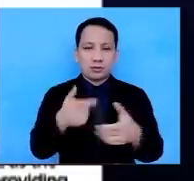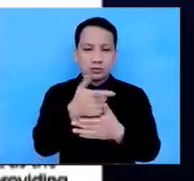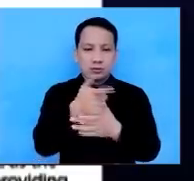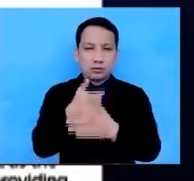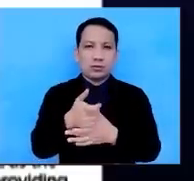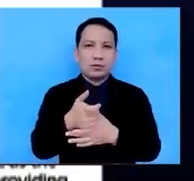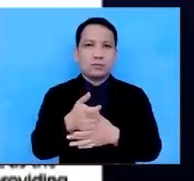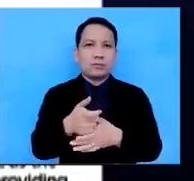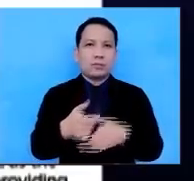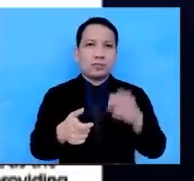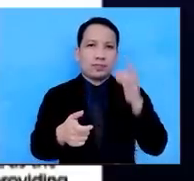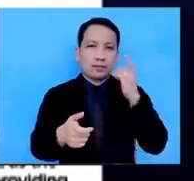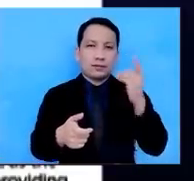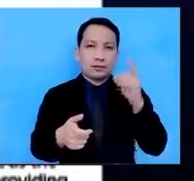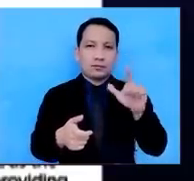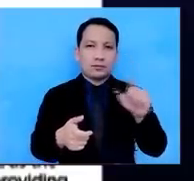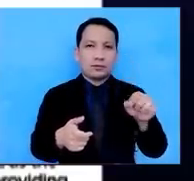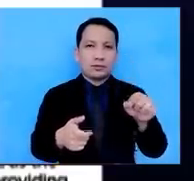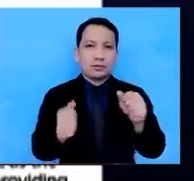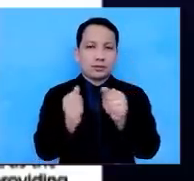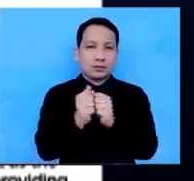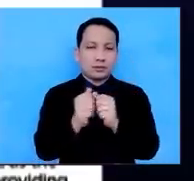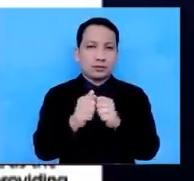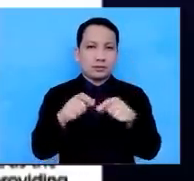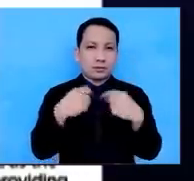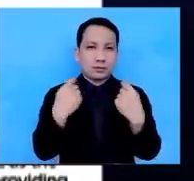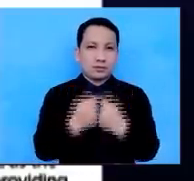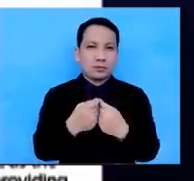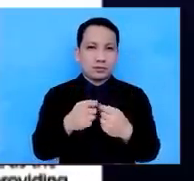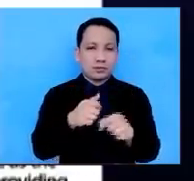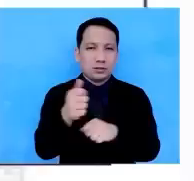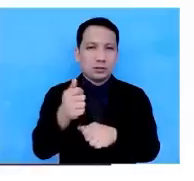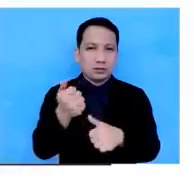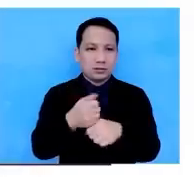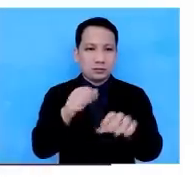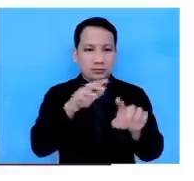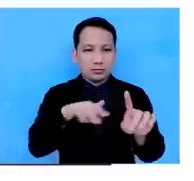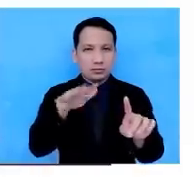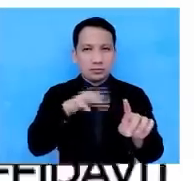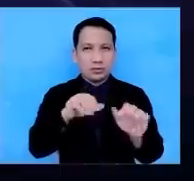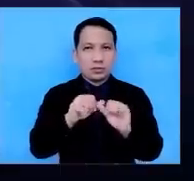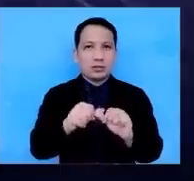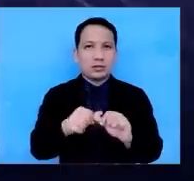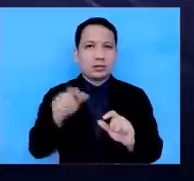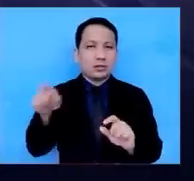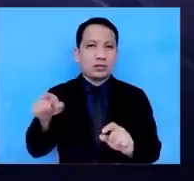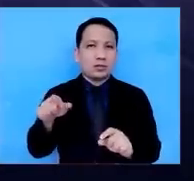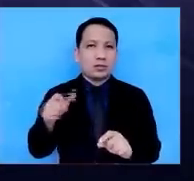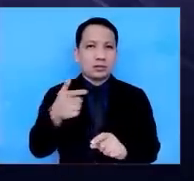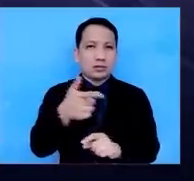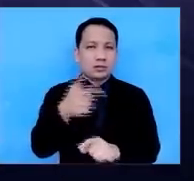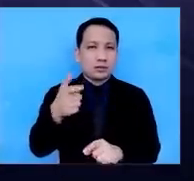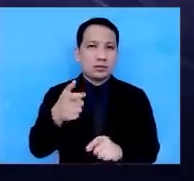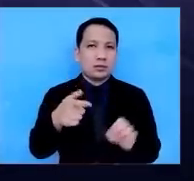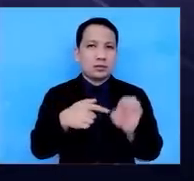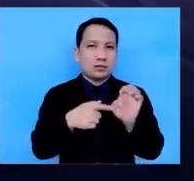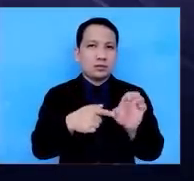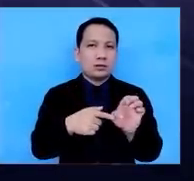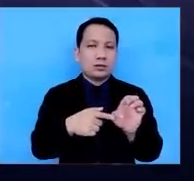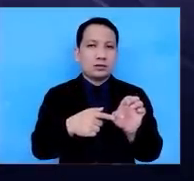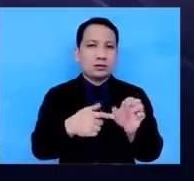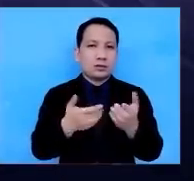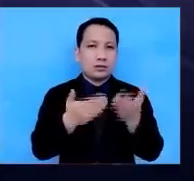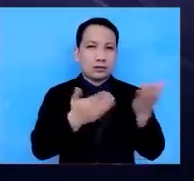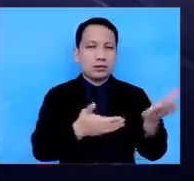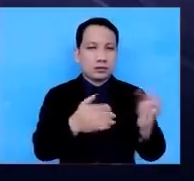Sergeant Delphine Sialsa. Kasama rin sa team ang ilang inassign sa surveillance. Ang gunman na si Sialsa, sinabi sa kanyang extrajudicial